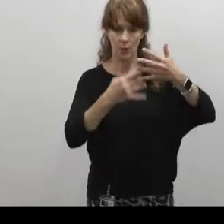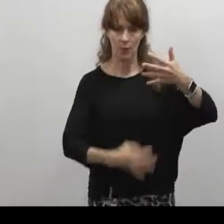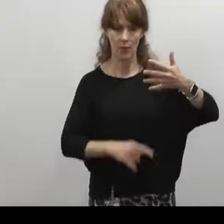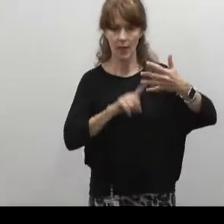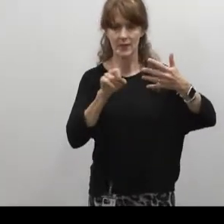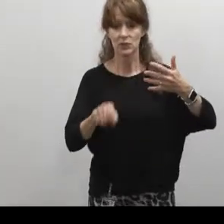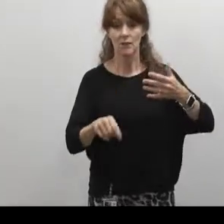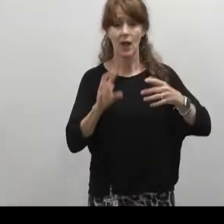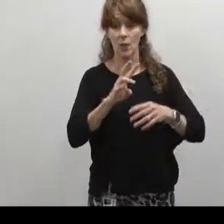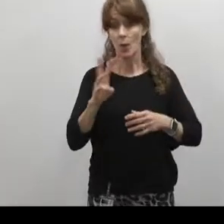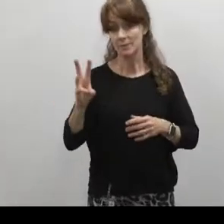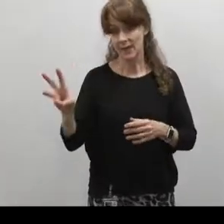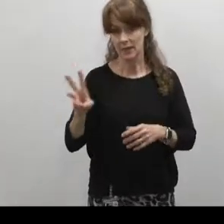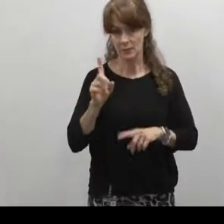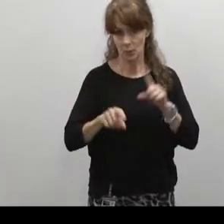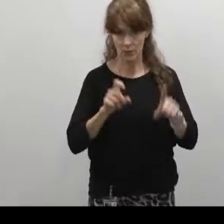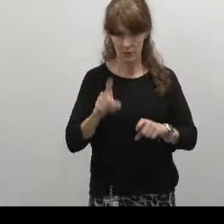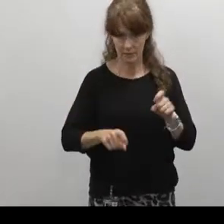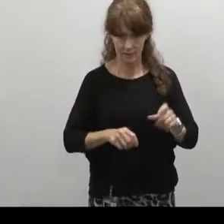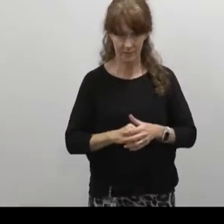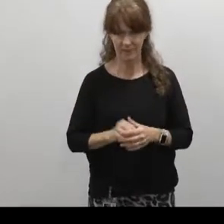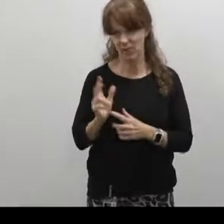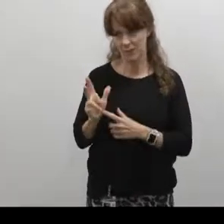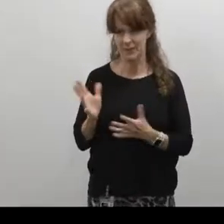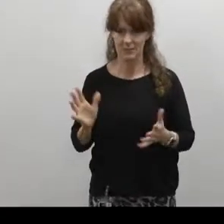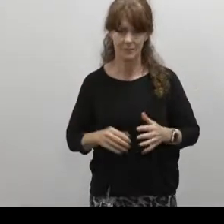Chúng tôi hai nàng chẳng sẵn đà.